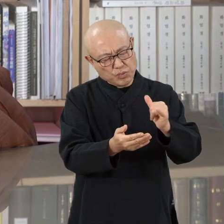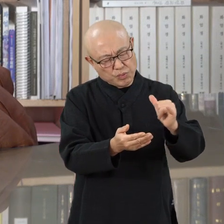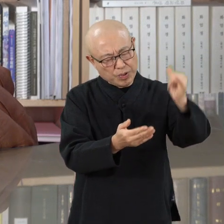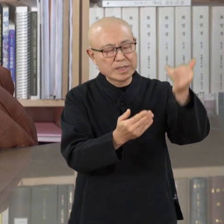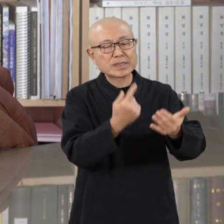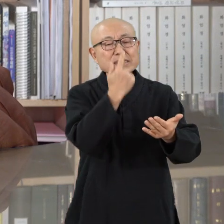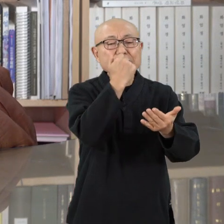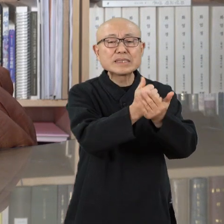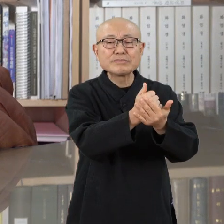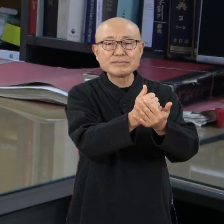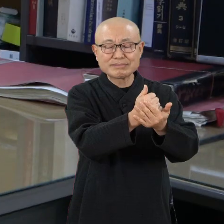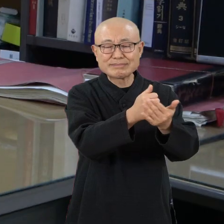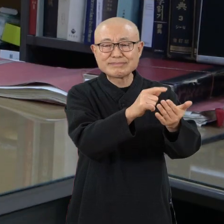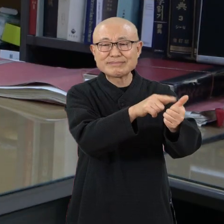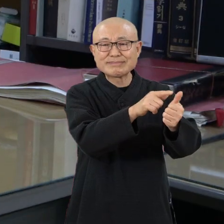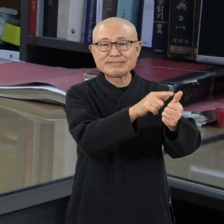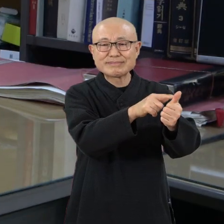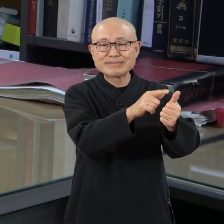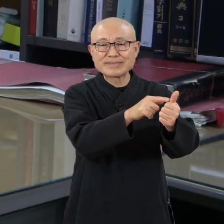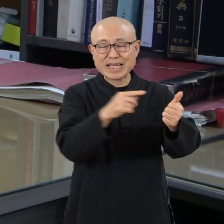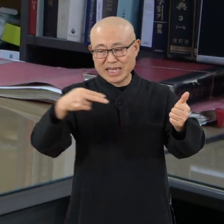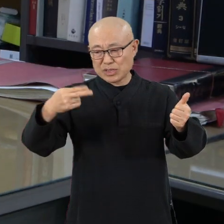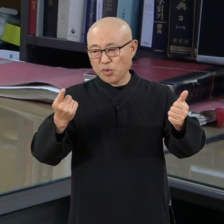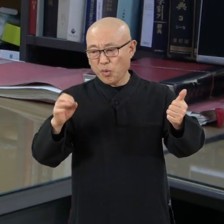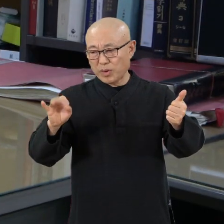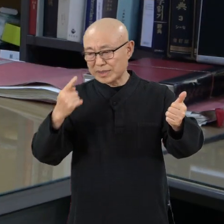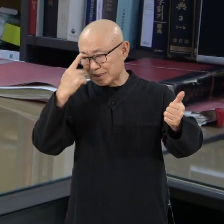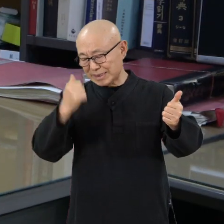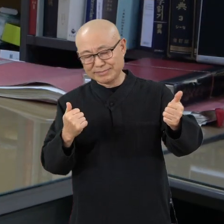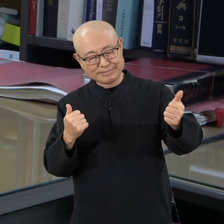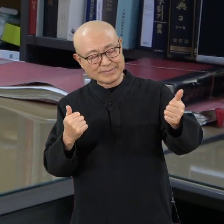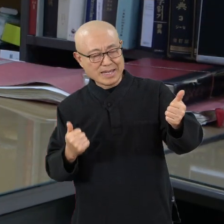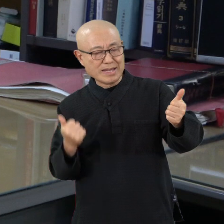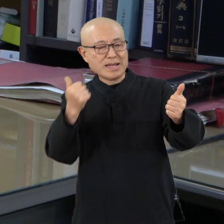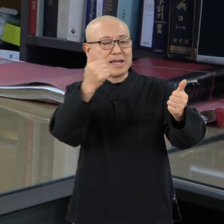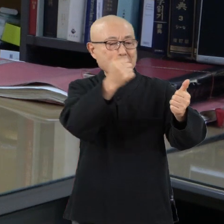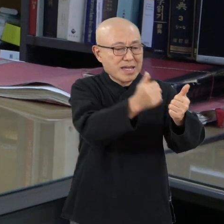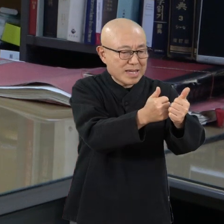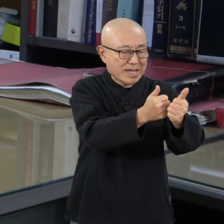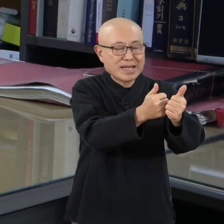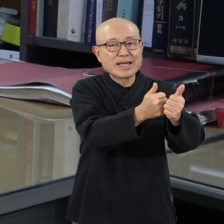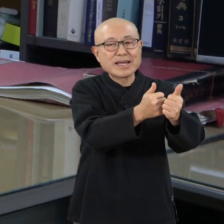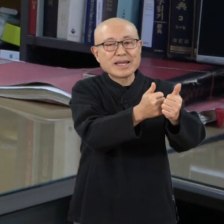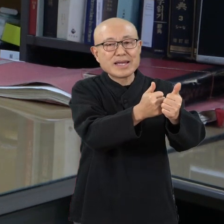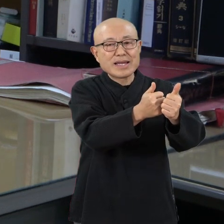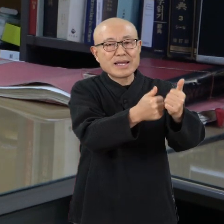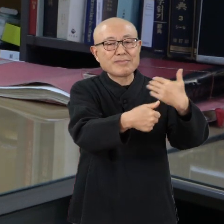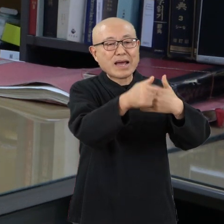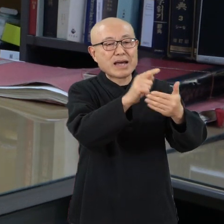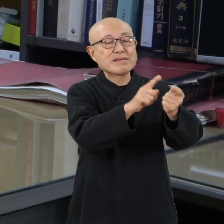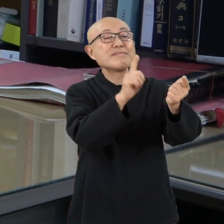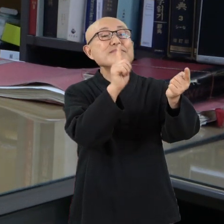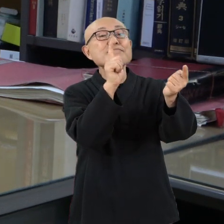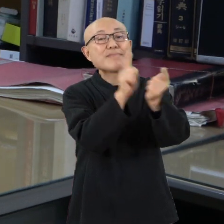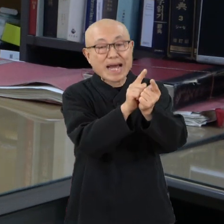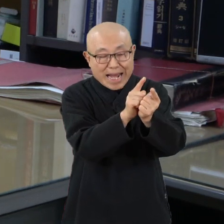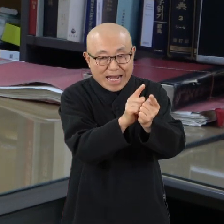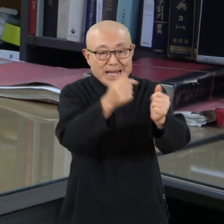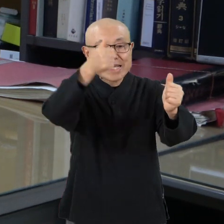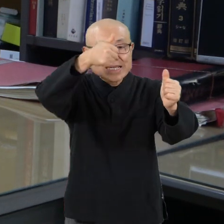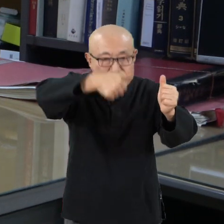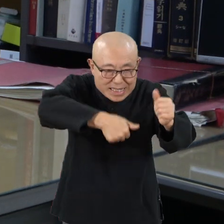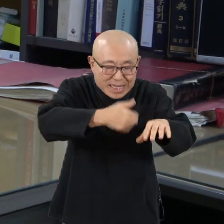그런 스승이셨어요. 그때 이제 도원선사도 그 여정선사라면 그런 마음으로 찾아뵙겠죠. 그래서 이제